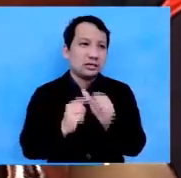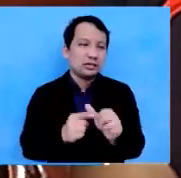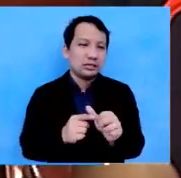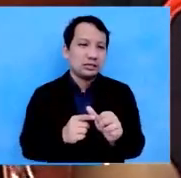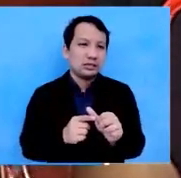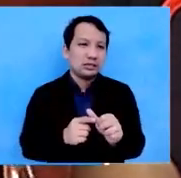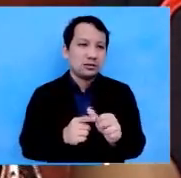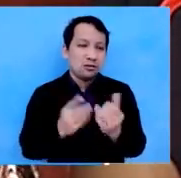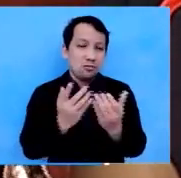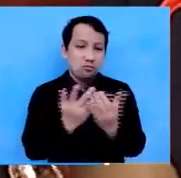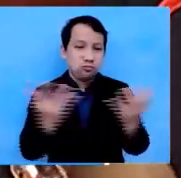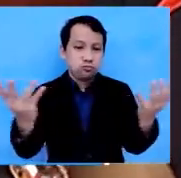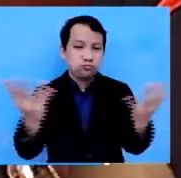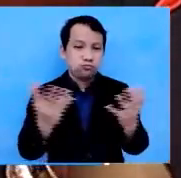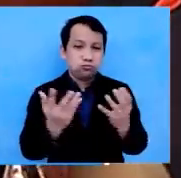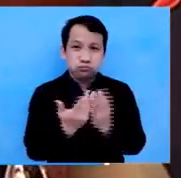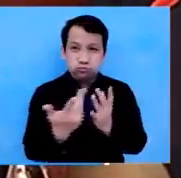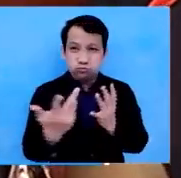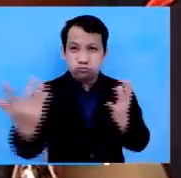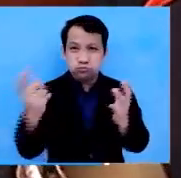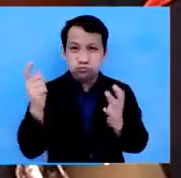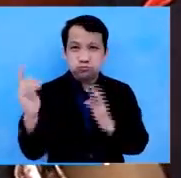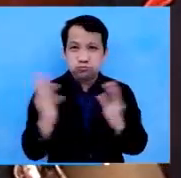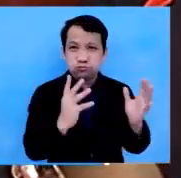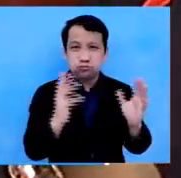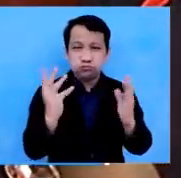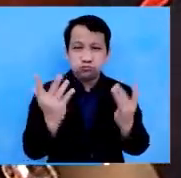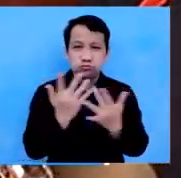inihipan o hinahanginan yung apoy.